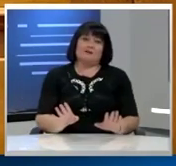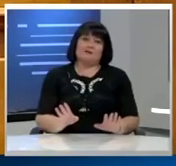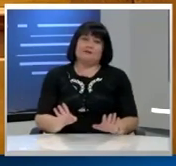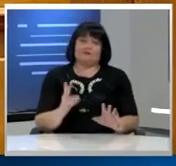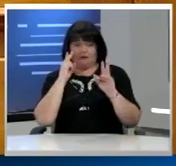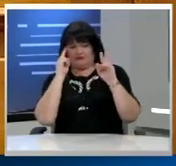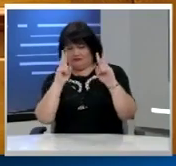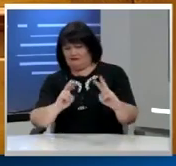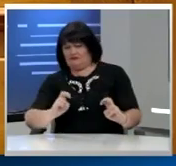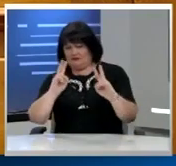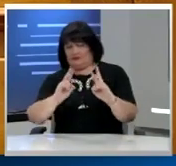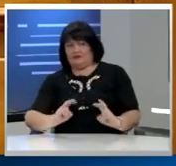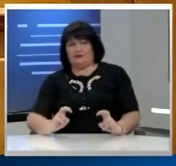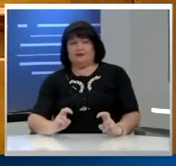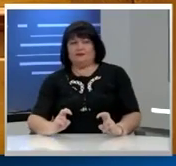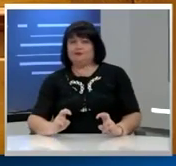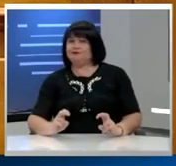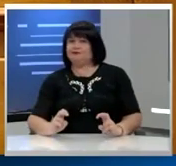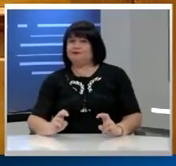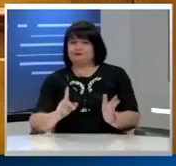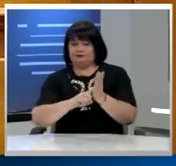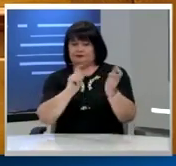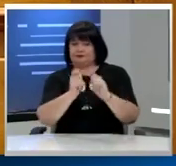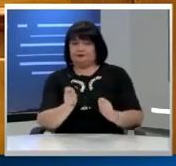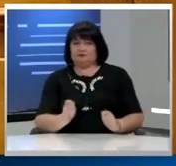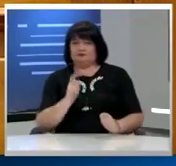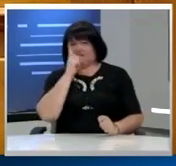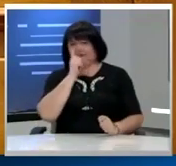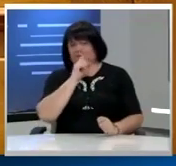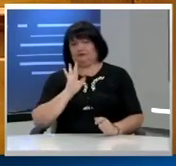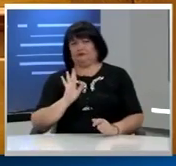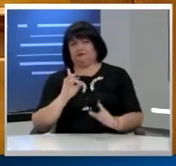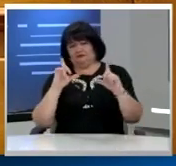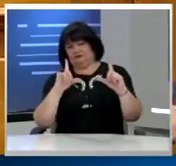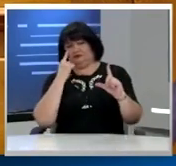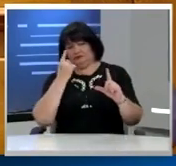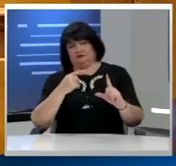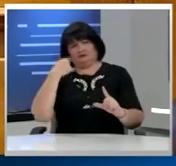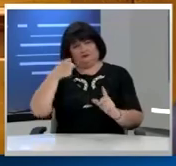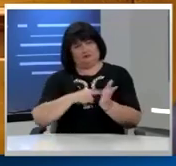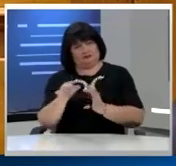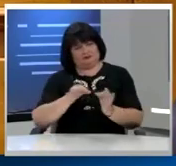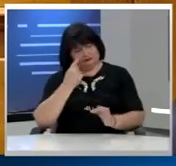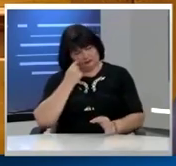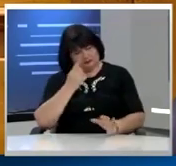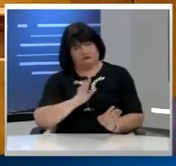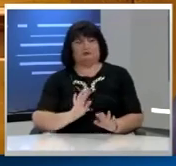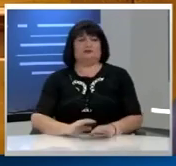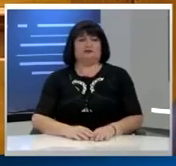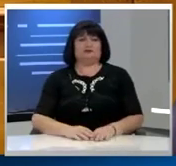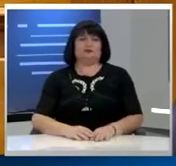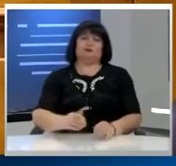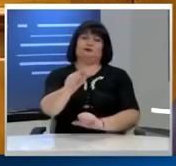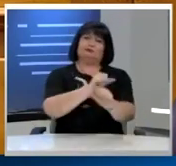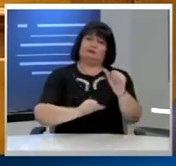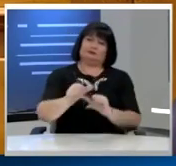να ελέγξετε με τροπολογία φωτογραφική, δεν σε αυτό, στο επόμενο νομοσχέδιο, και να